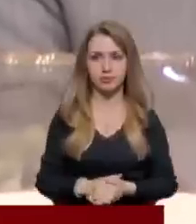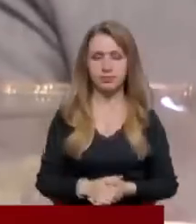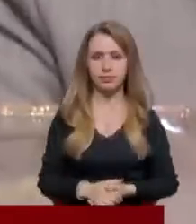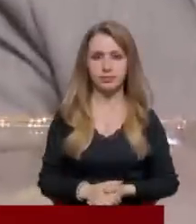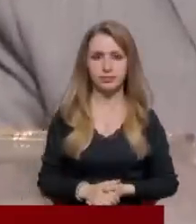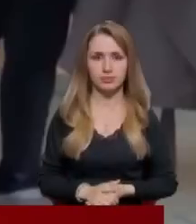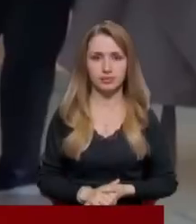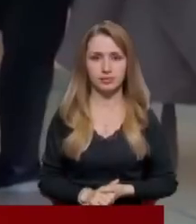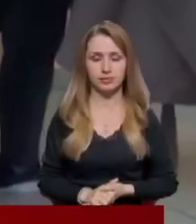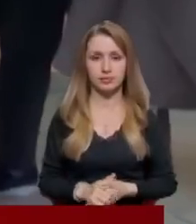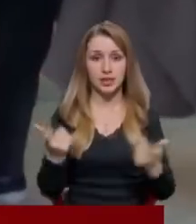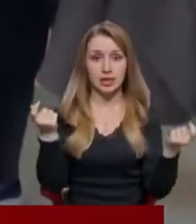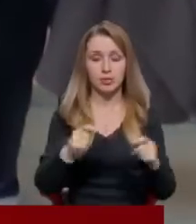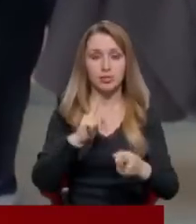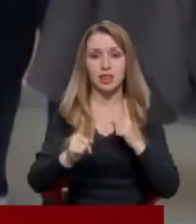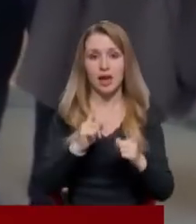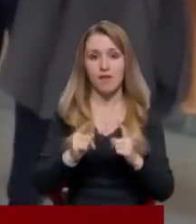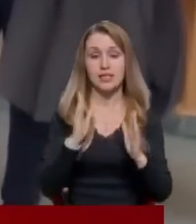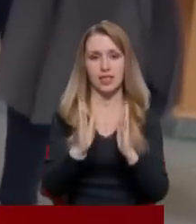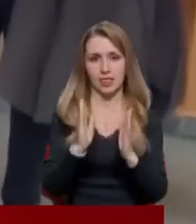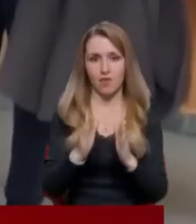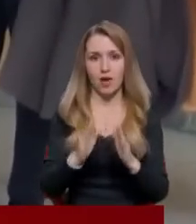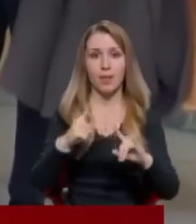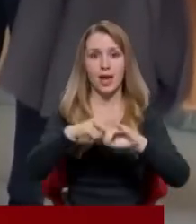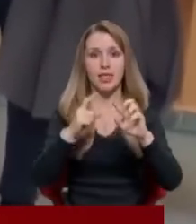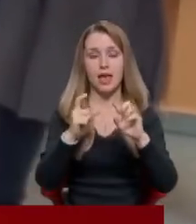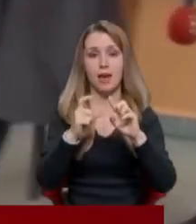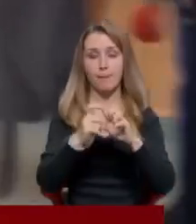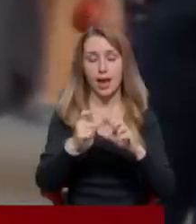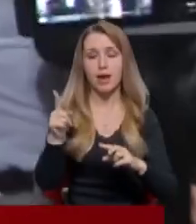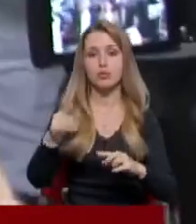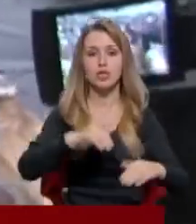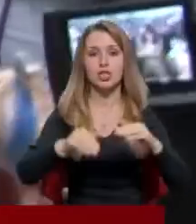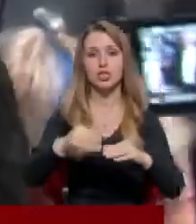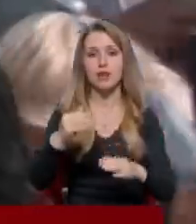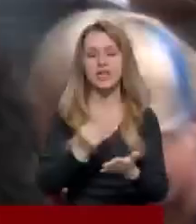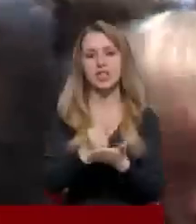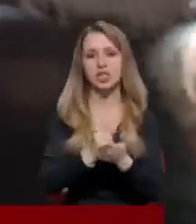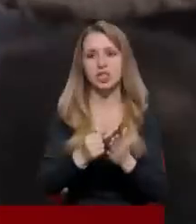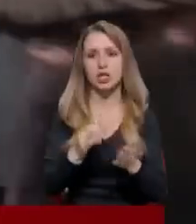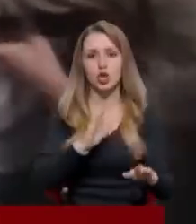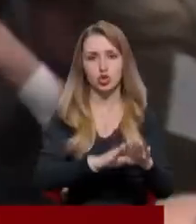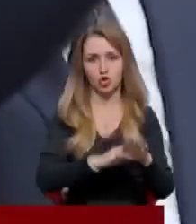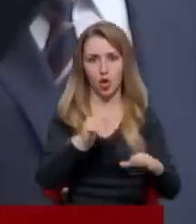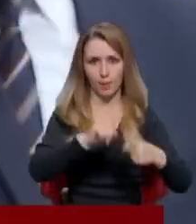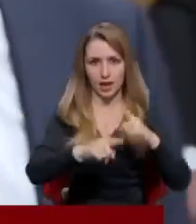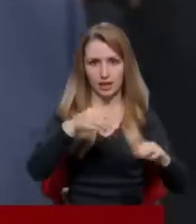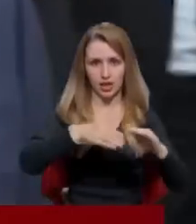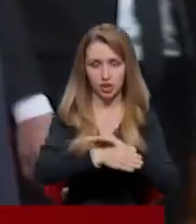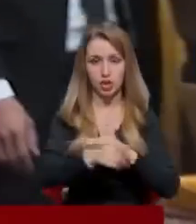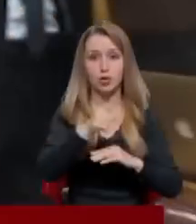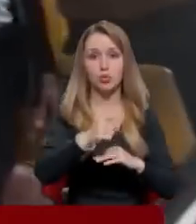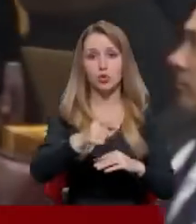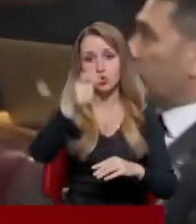özgürlük ittifakı kapatma davası süreci devam eden HDP seçime yeşil Sol parti listelerinden geçirecek yeşil Sol parti